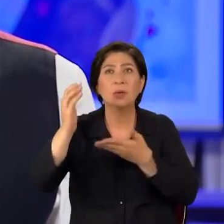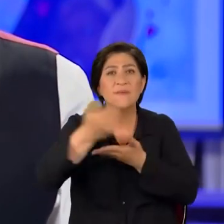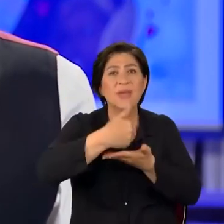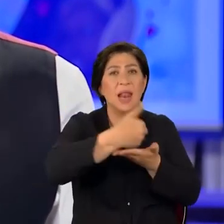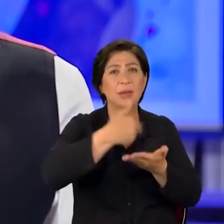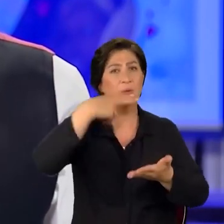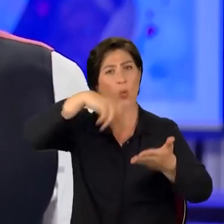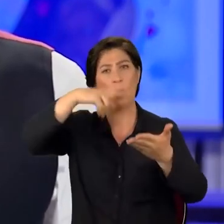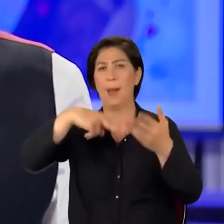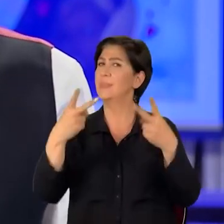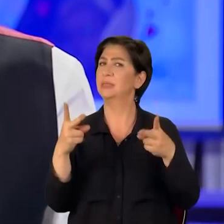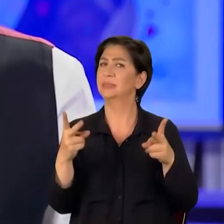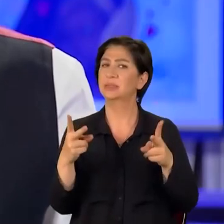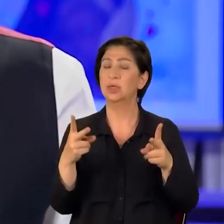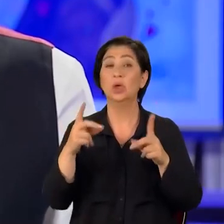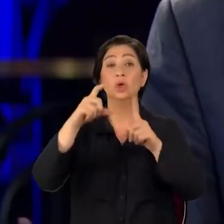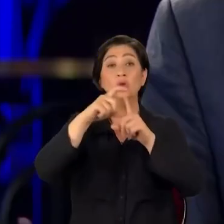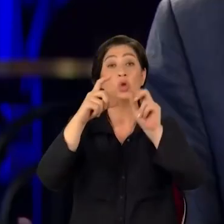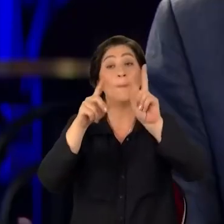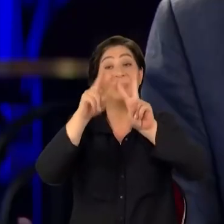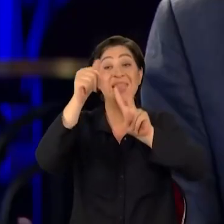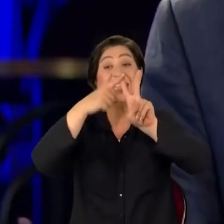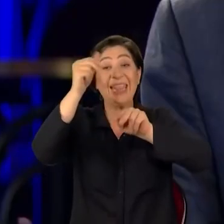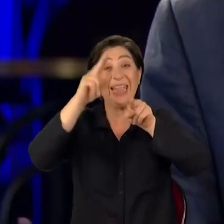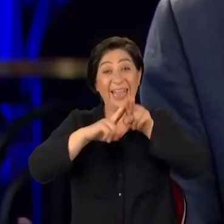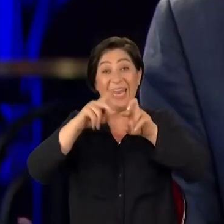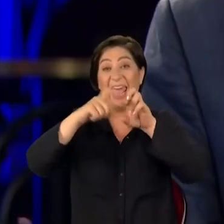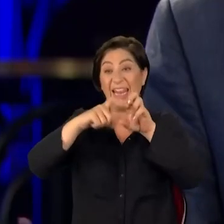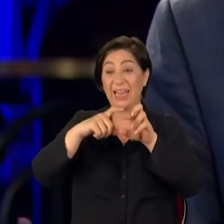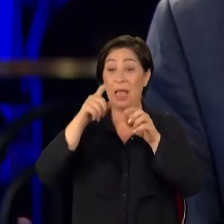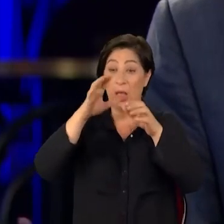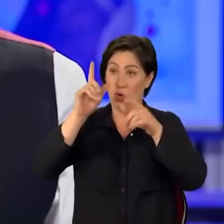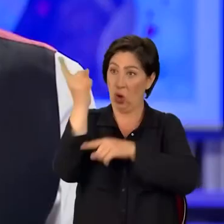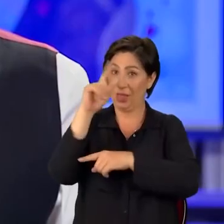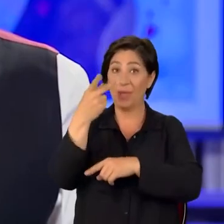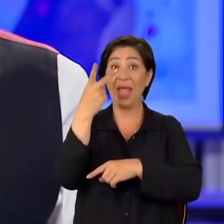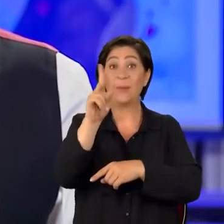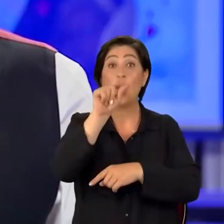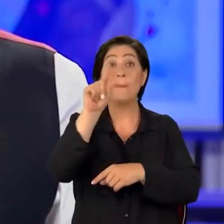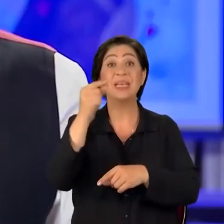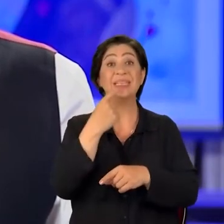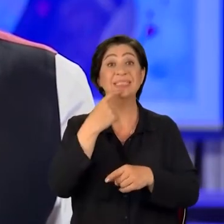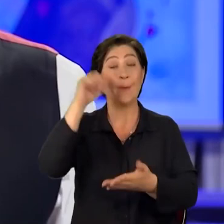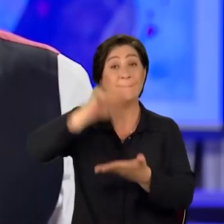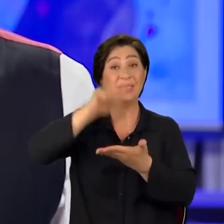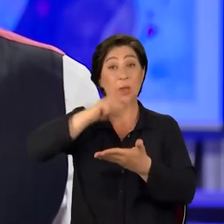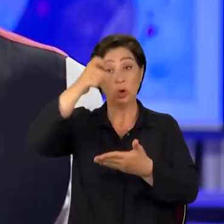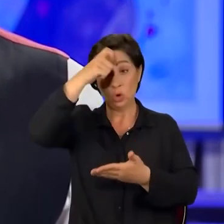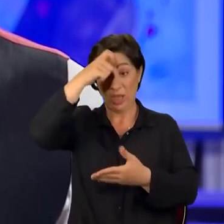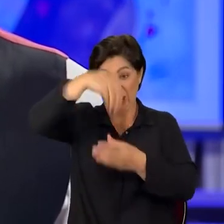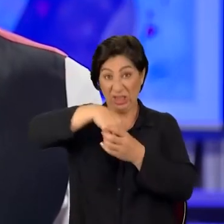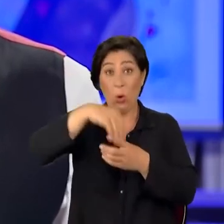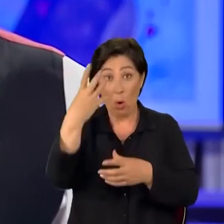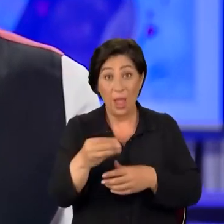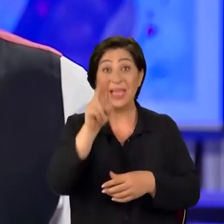de okuyabiliriz. Dominic Rennie'nin yönetiminde yayına hazırlanıp 2011'de basılan ve içinde Türkiye'nin de